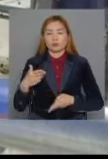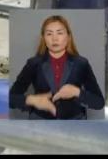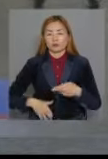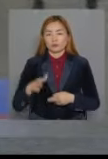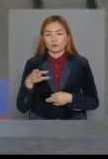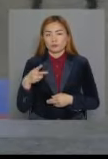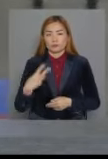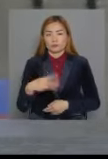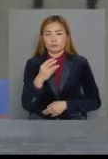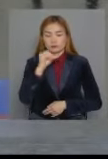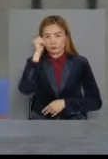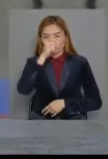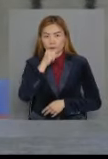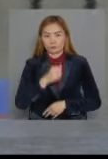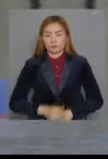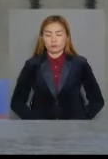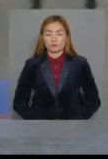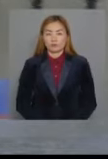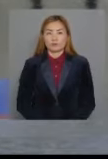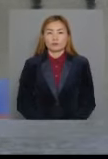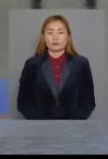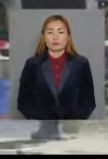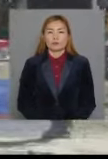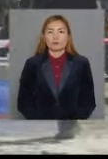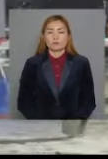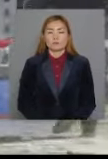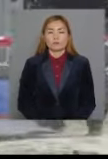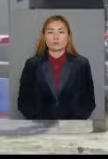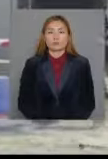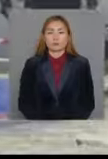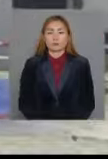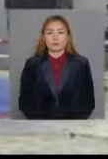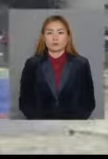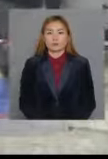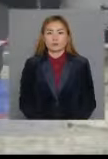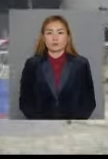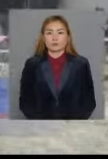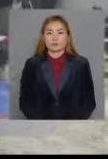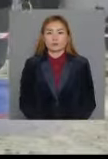конце 2023 года. Серик Жексембайло, Тлек Кабулгумаров, Альшер Тюлиген, телеканал Атырау.